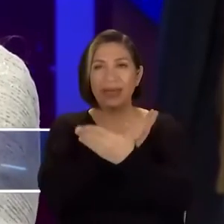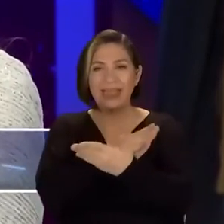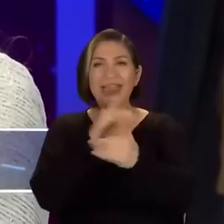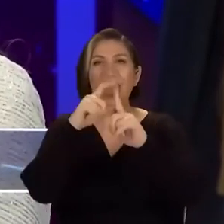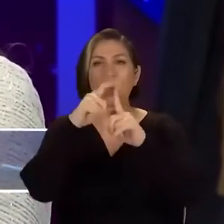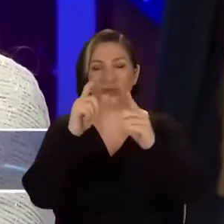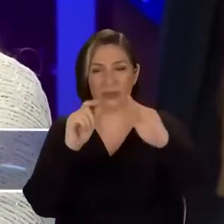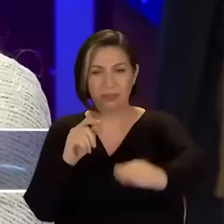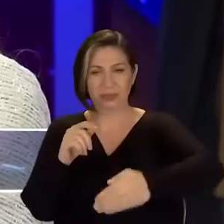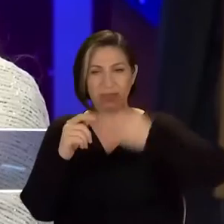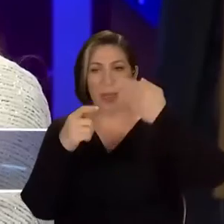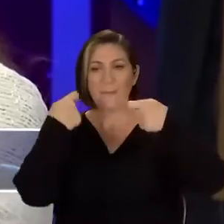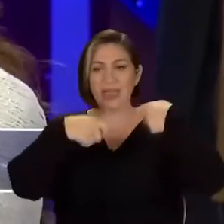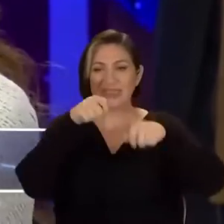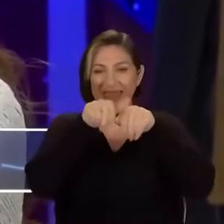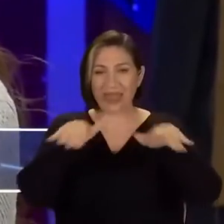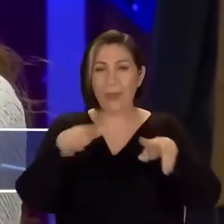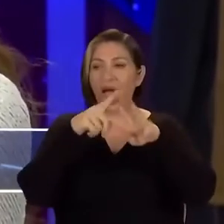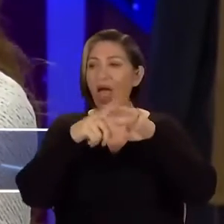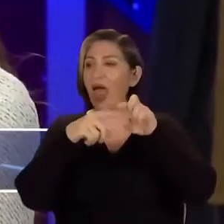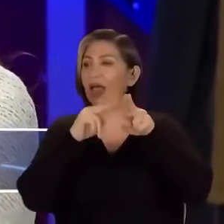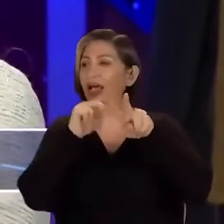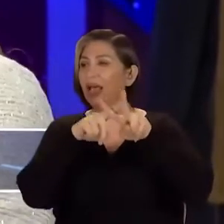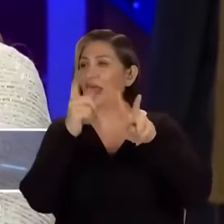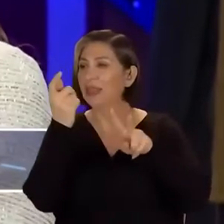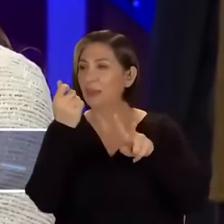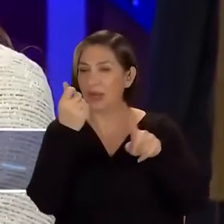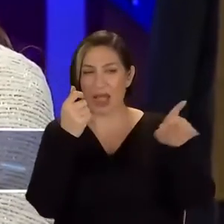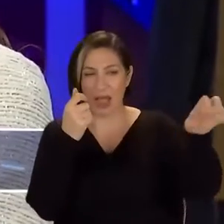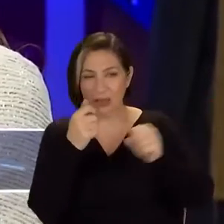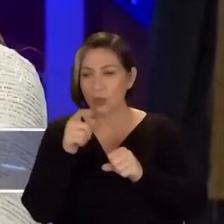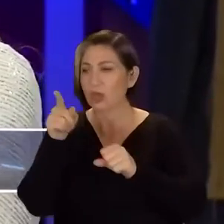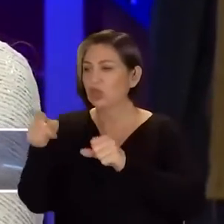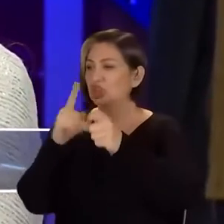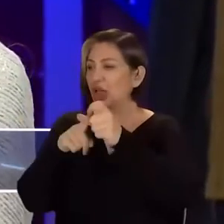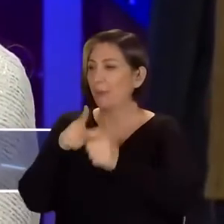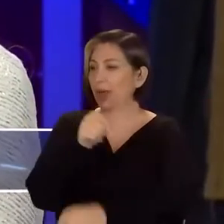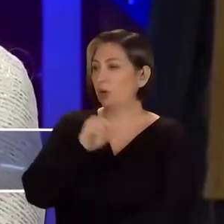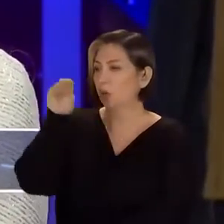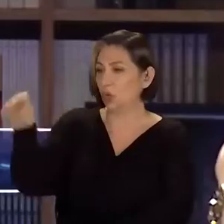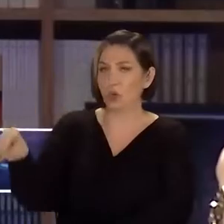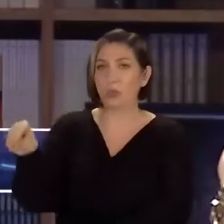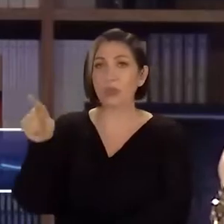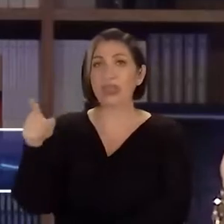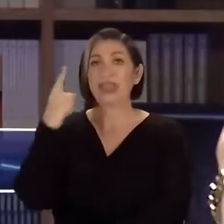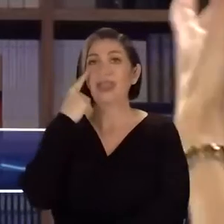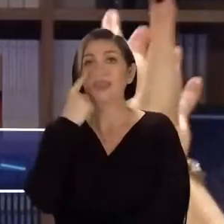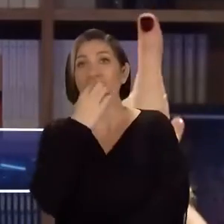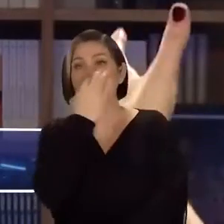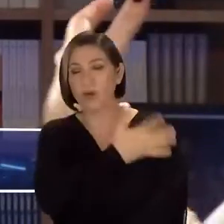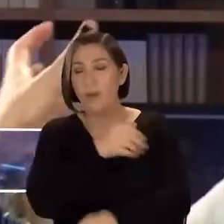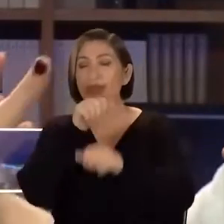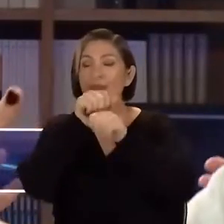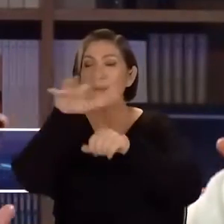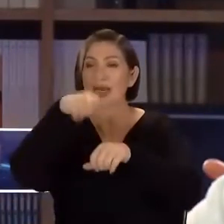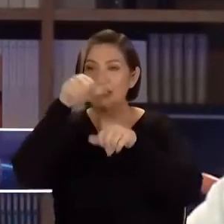banka sistemden bize diyor ki Erkan'ın cüzdanından aldım, Çağla'nın cüzdanına koydum. Nasıl? Aynı zamanda bunu devlete haber veriyor. Merkez